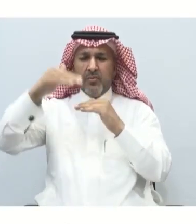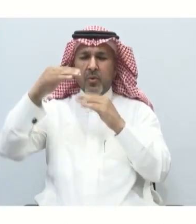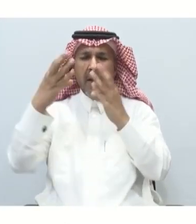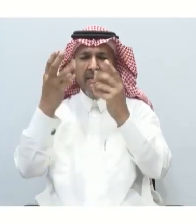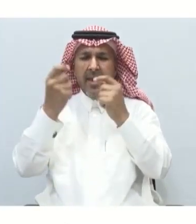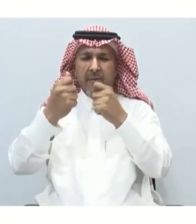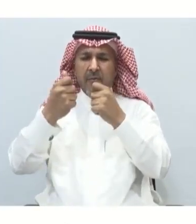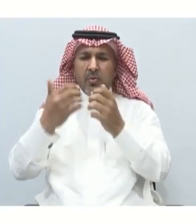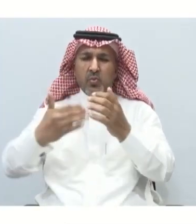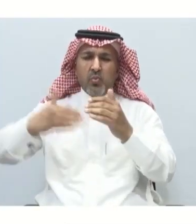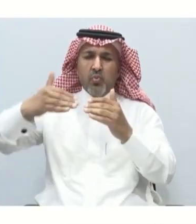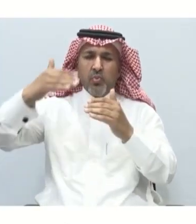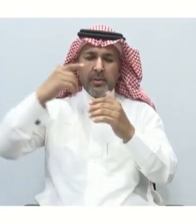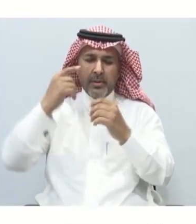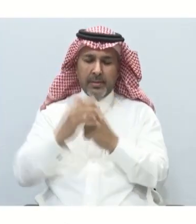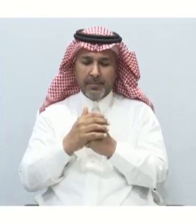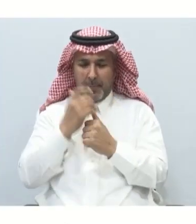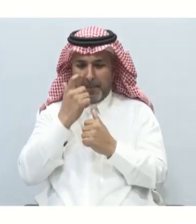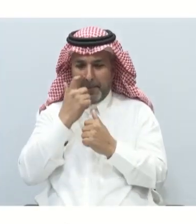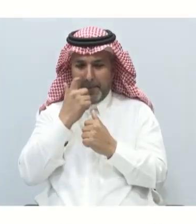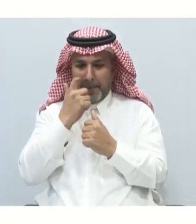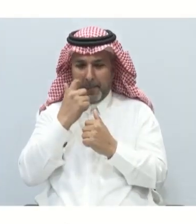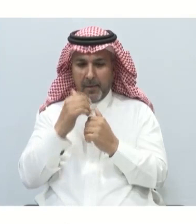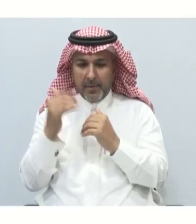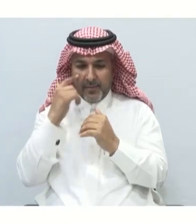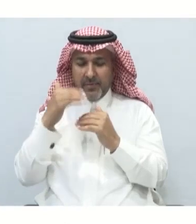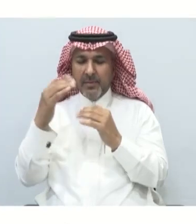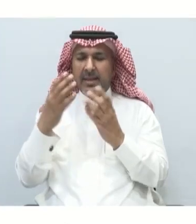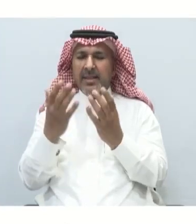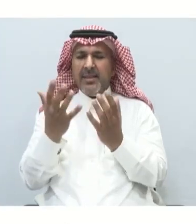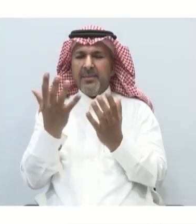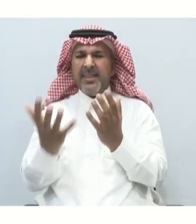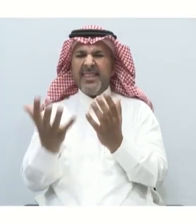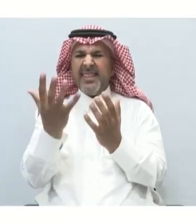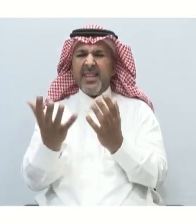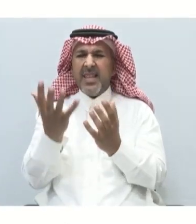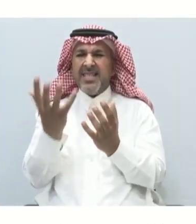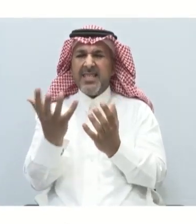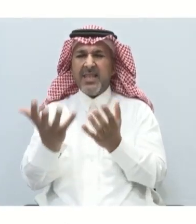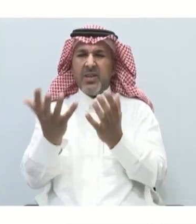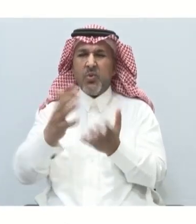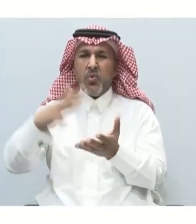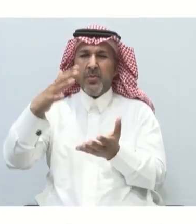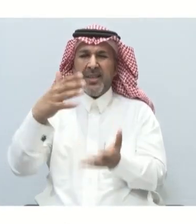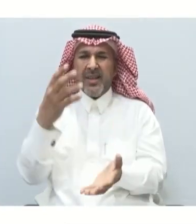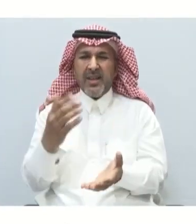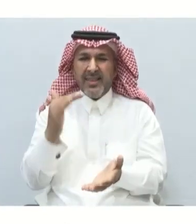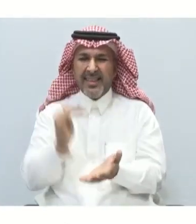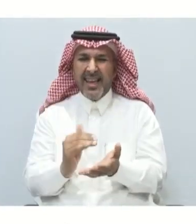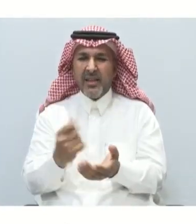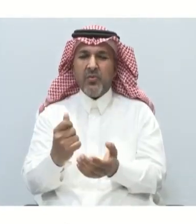كلما زادت كميه الزجاج طبعا حتتغير التكلفه بالريالات فاكس هنا لاحظ انه يعتبر متغير